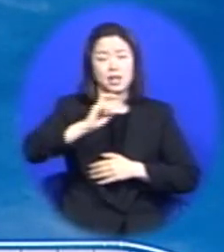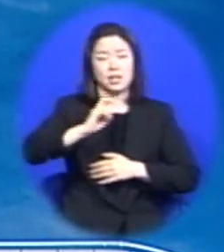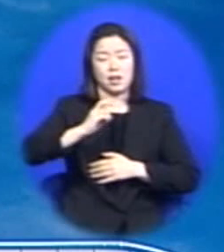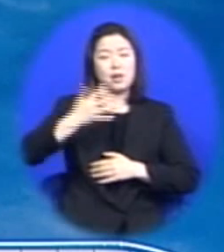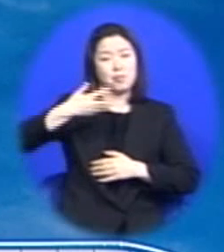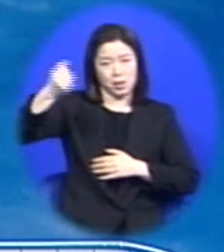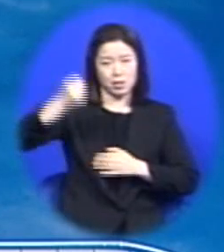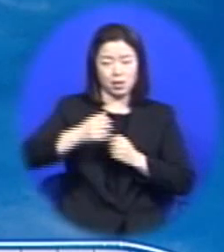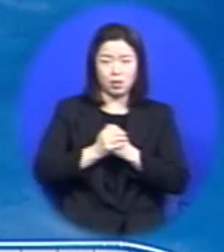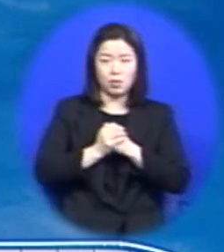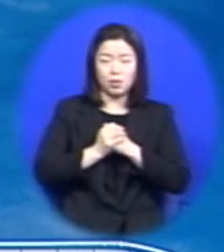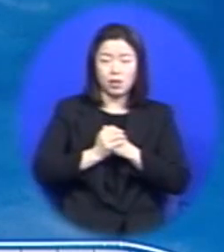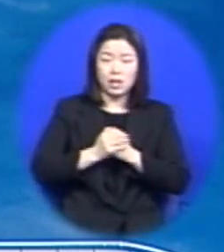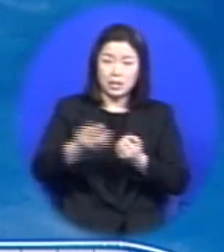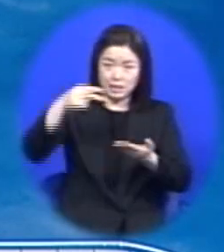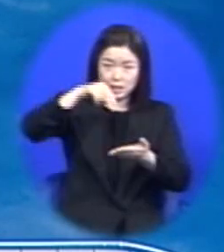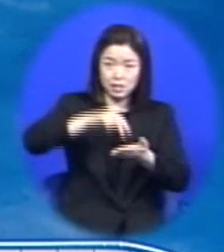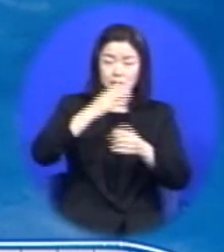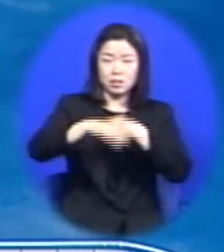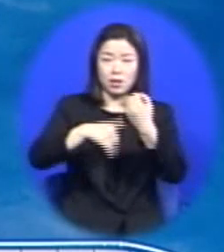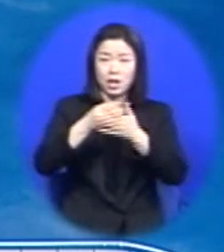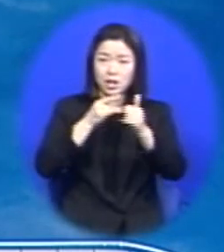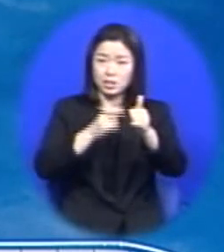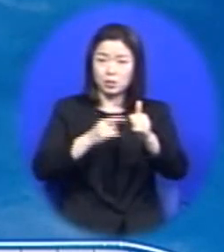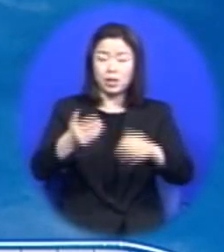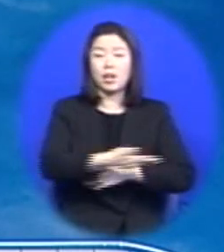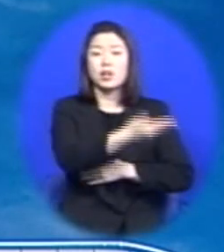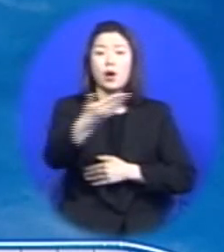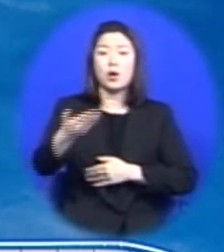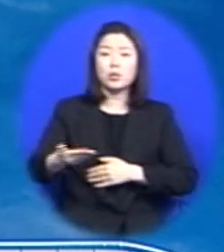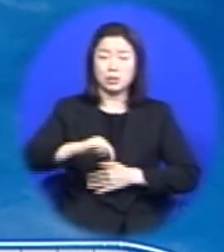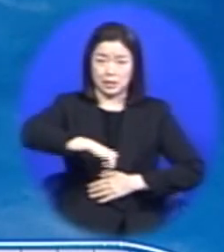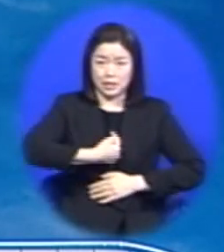받으시는, 일어나서 하나님께 여러분의 찬양을 드릴 기회를